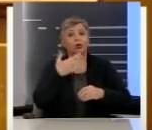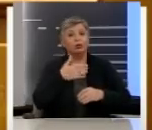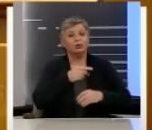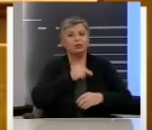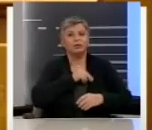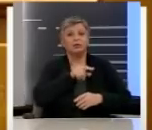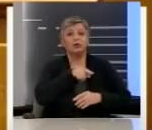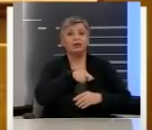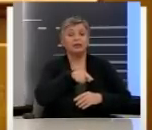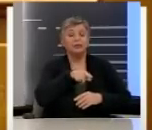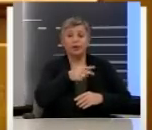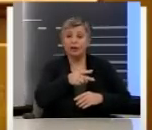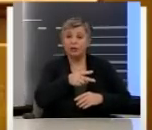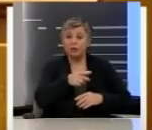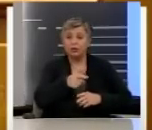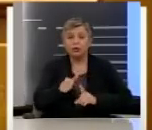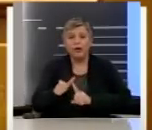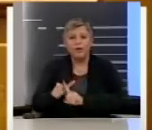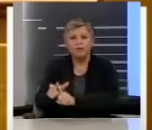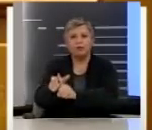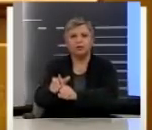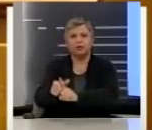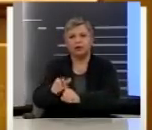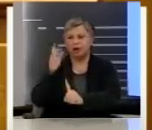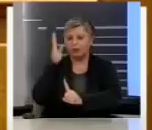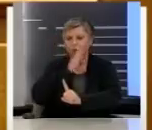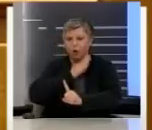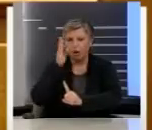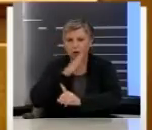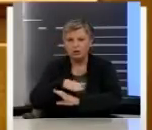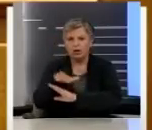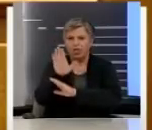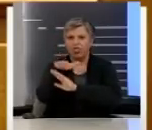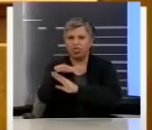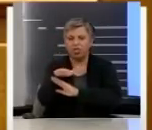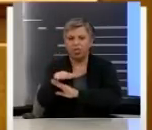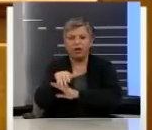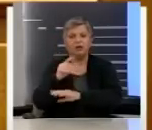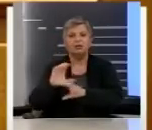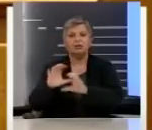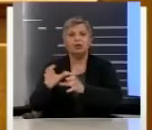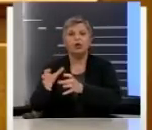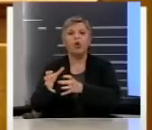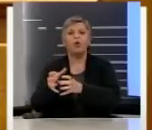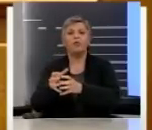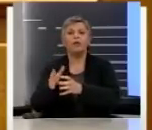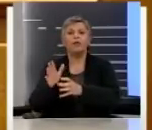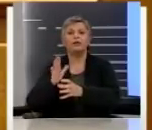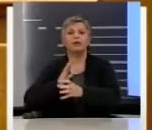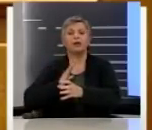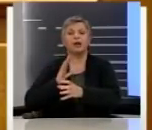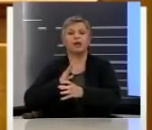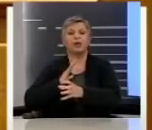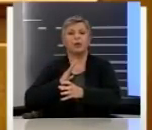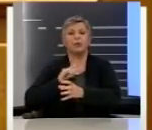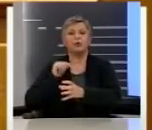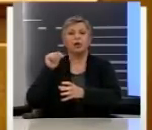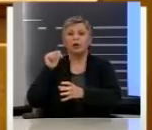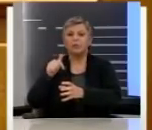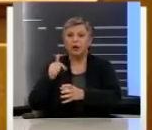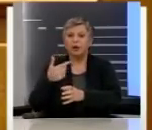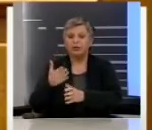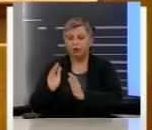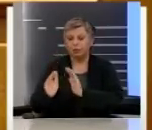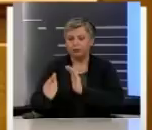το bullying και ο εξευτελισμός της προσωπικότητας μερίδα συμπολιτών μας που βρίσκονται απροστάτευτοι απέναντι